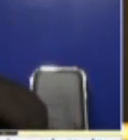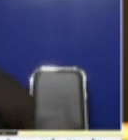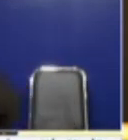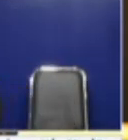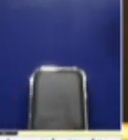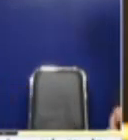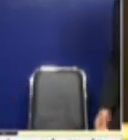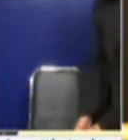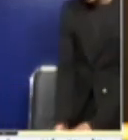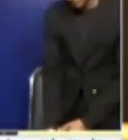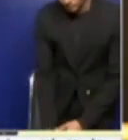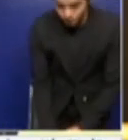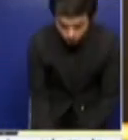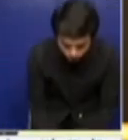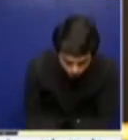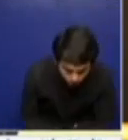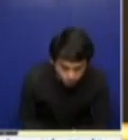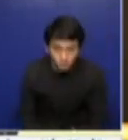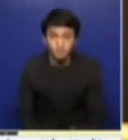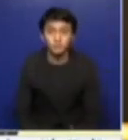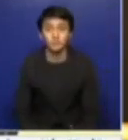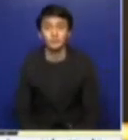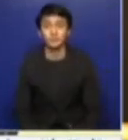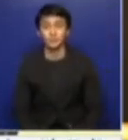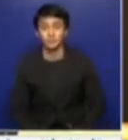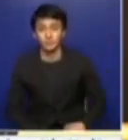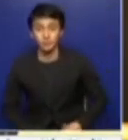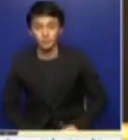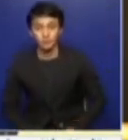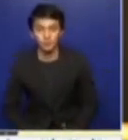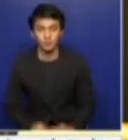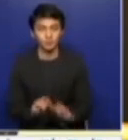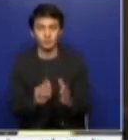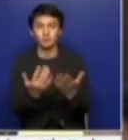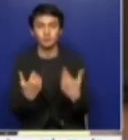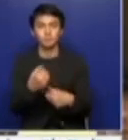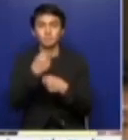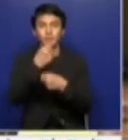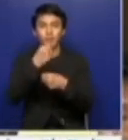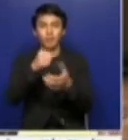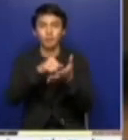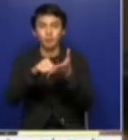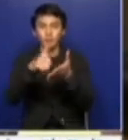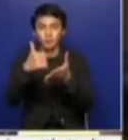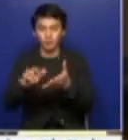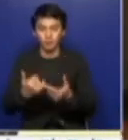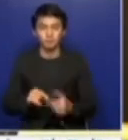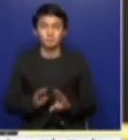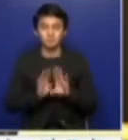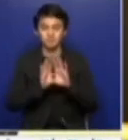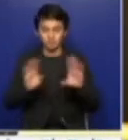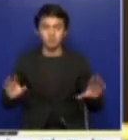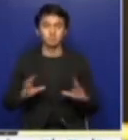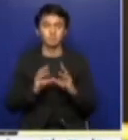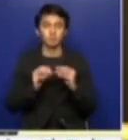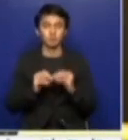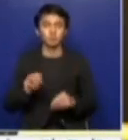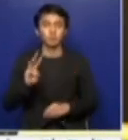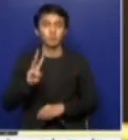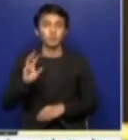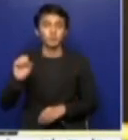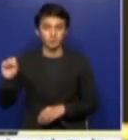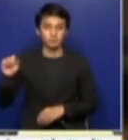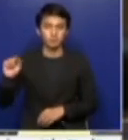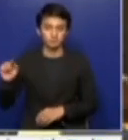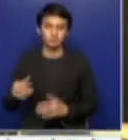คส่วนจึงจำใจยอมเปิดสภาสมัยวิสามัญในวันนี้ท่านประธานที่เคารพ